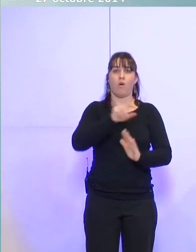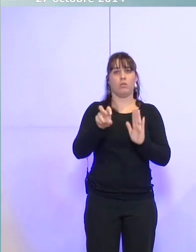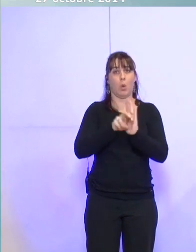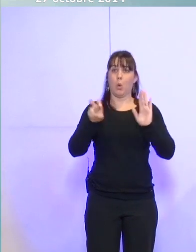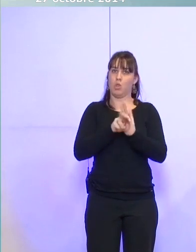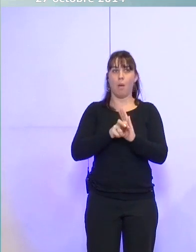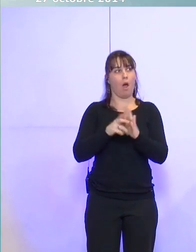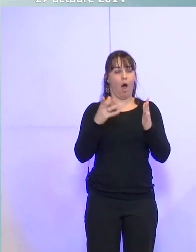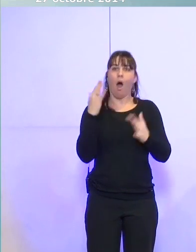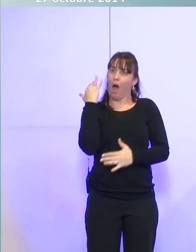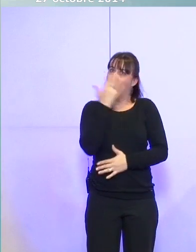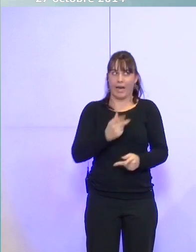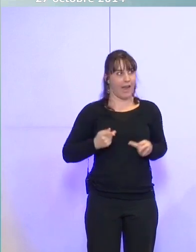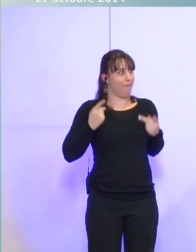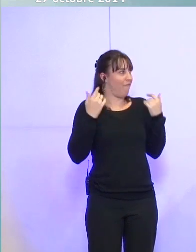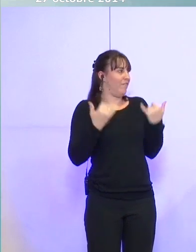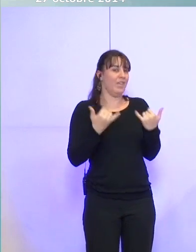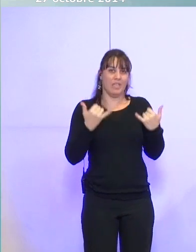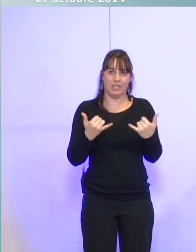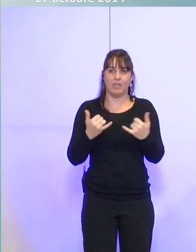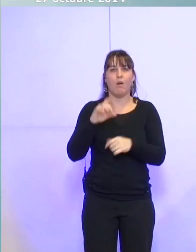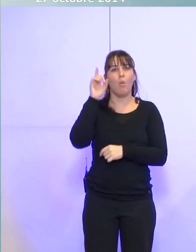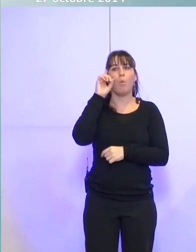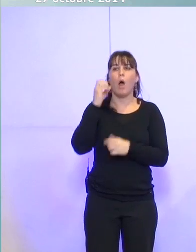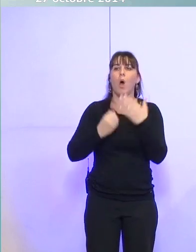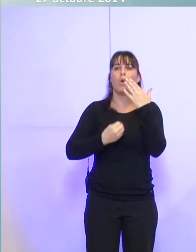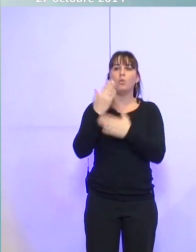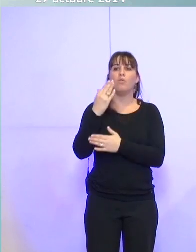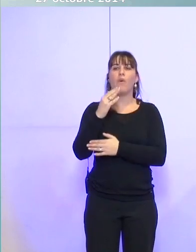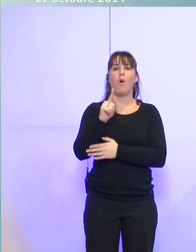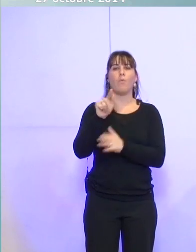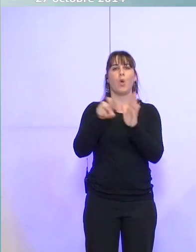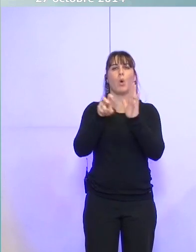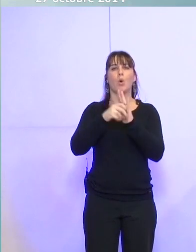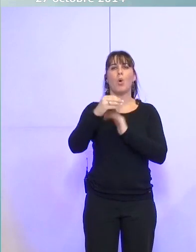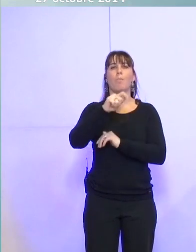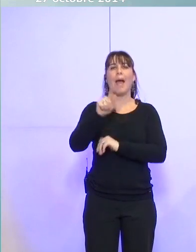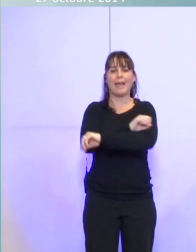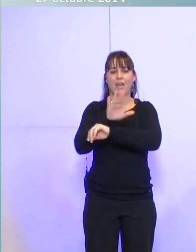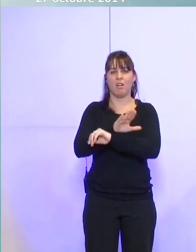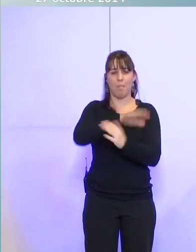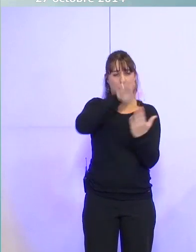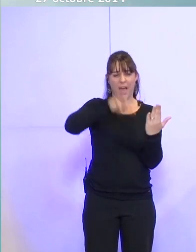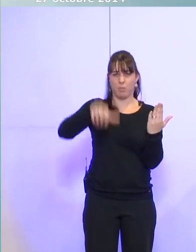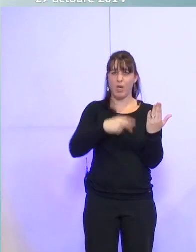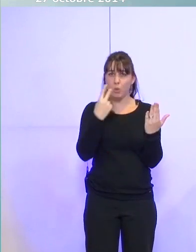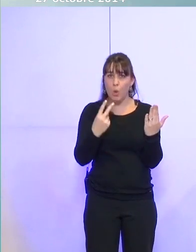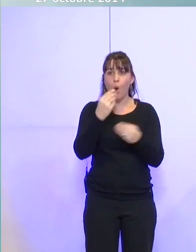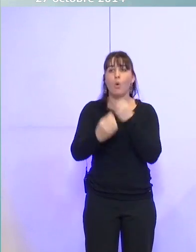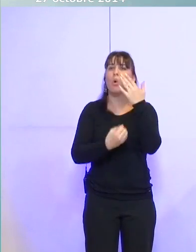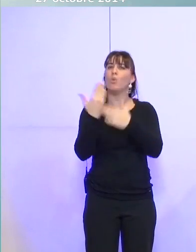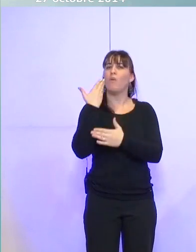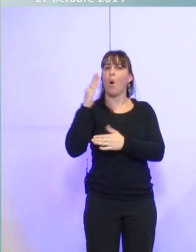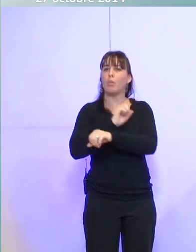Alors, vous comprendrez que lorsqu'on lit dans le nouveau Gremag, sur deux pages pleines, ou dans les presses écrites locales, comme si le projet était